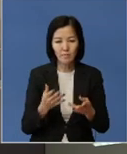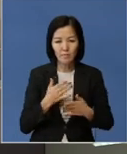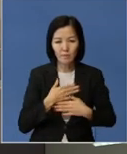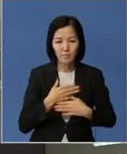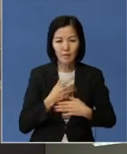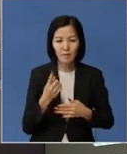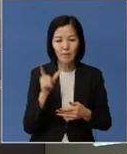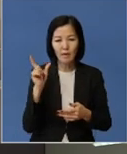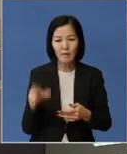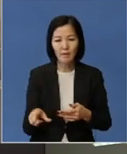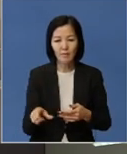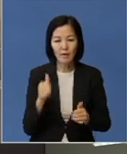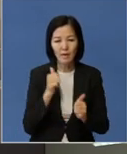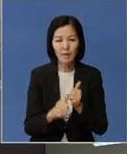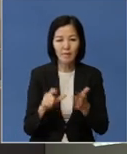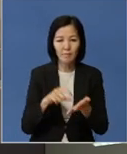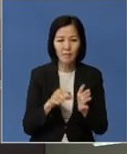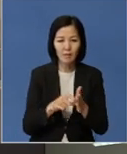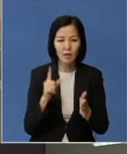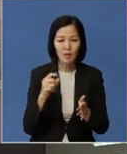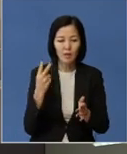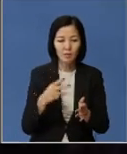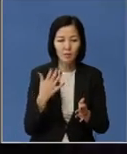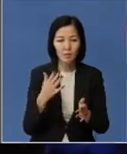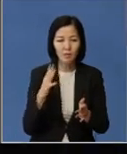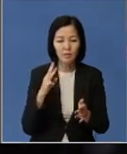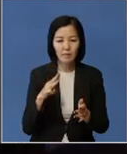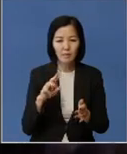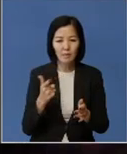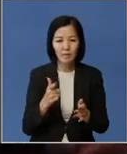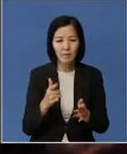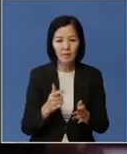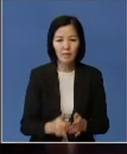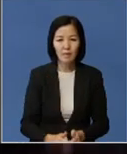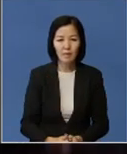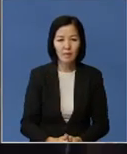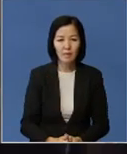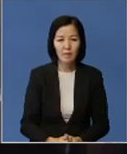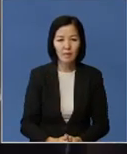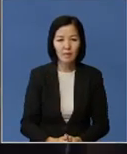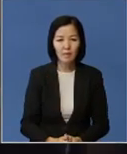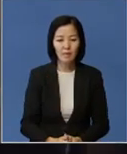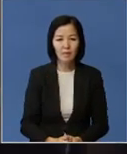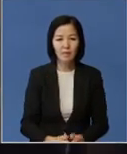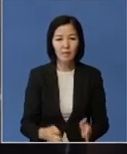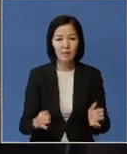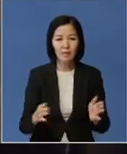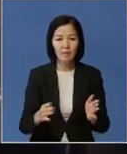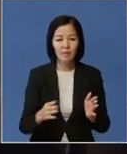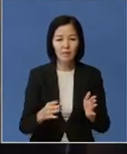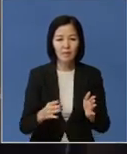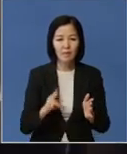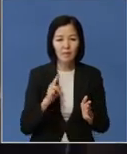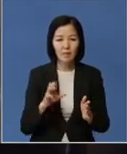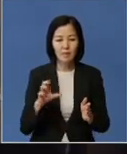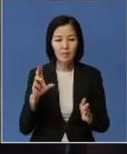Адам басы әр пәтер 125 теңге. Қоқысын шығару бойынша 9-шы алаң бойынша ол жерде КСК связист